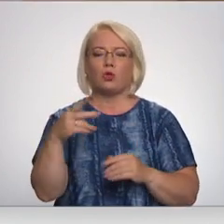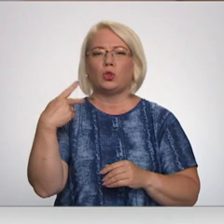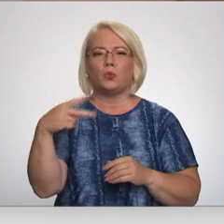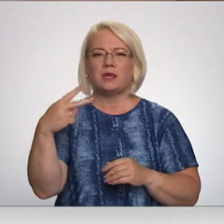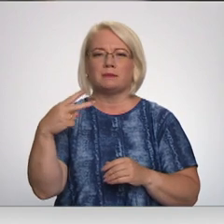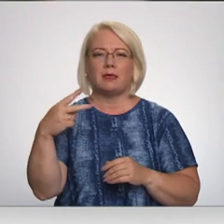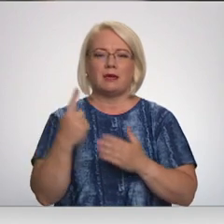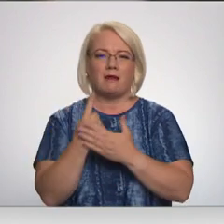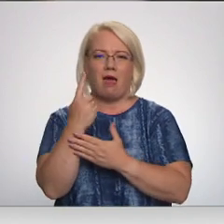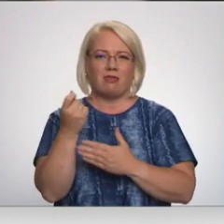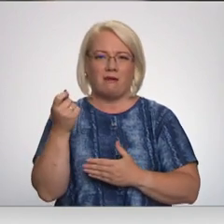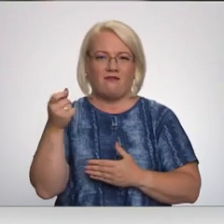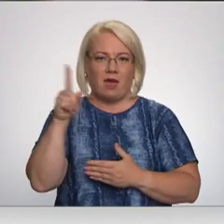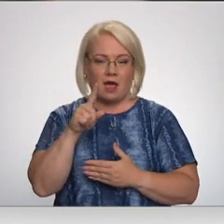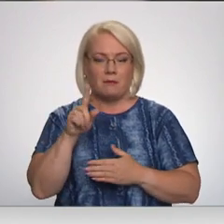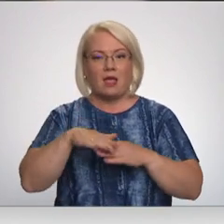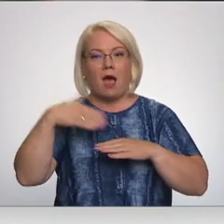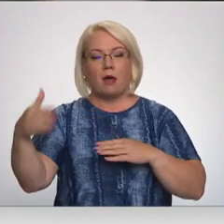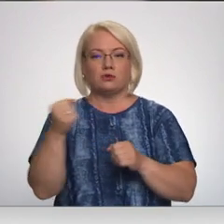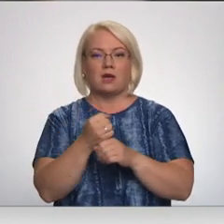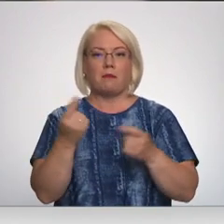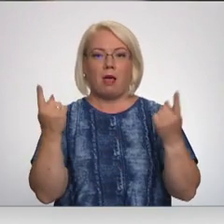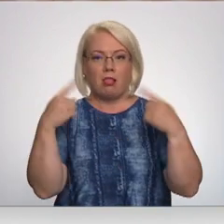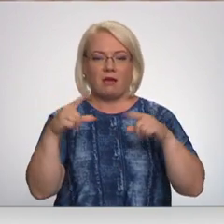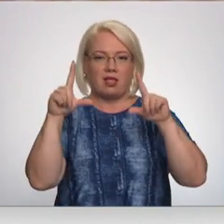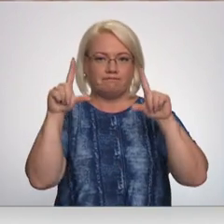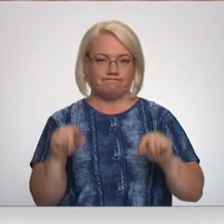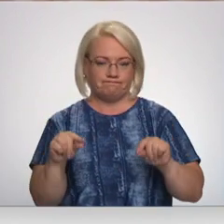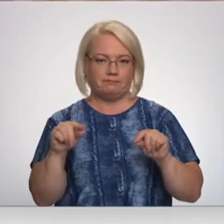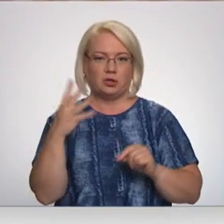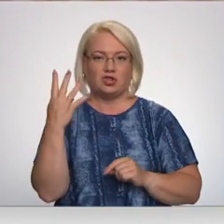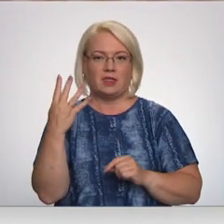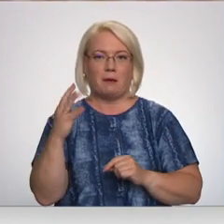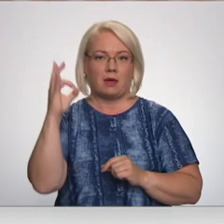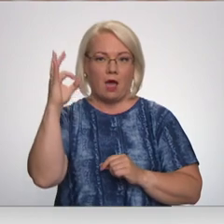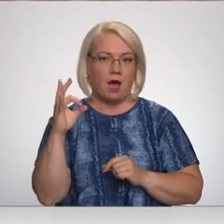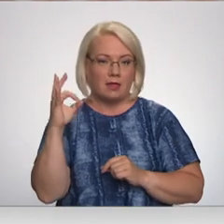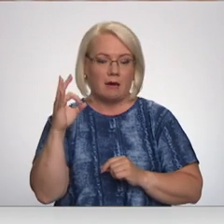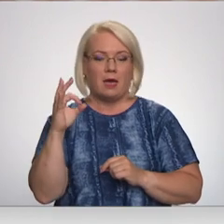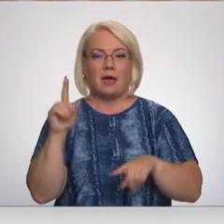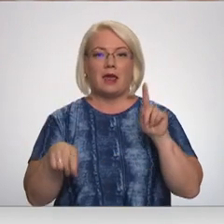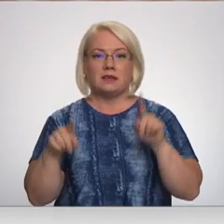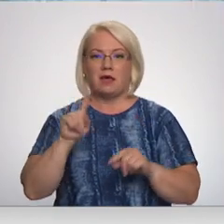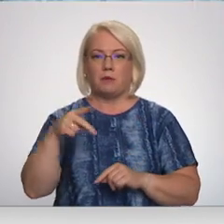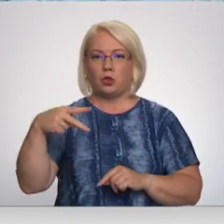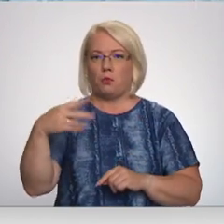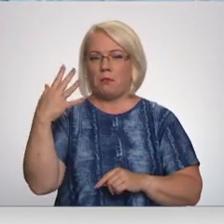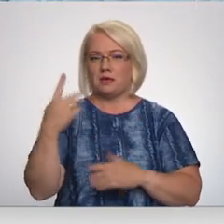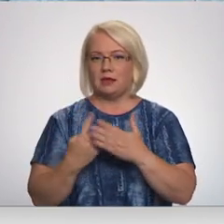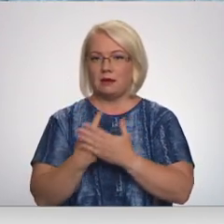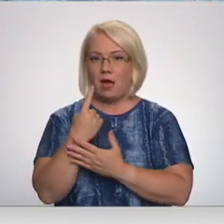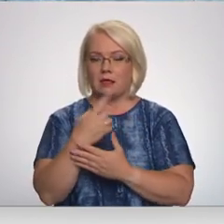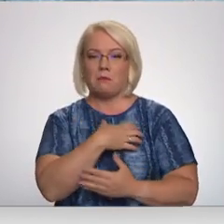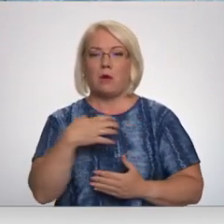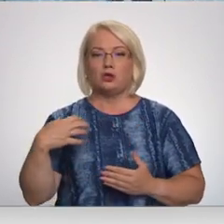Celsija, bet ārpus darba laika tai jābūt vēl par 4 grādiem zemākai. Pat labam dažkārt ir pat 25 grādi.